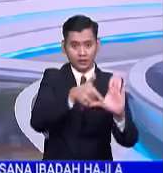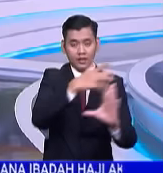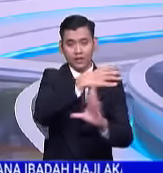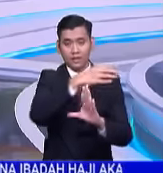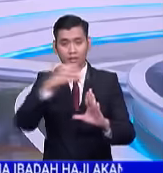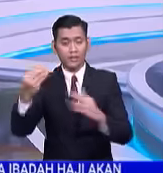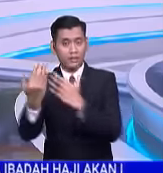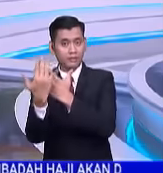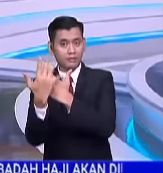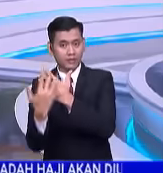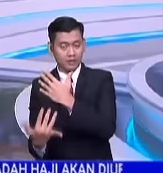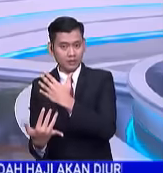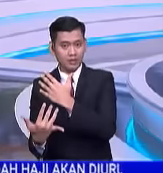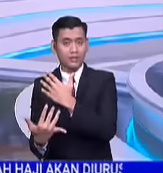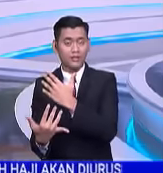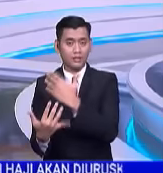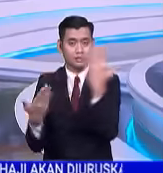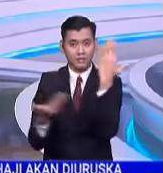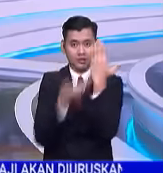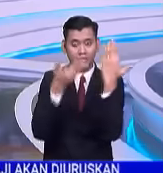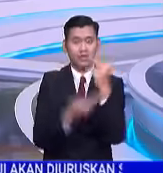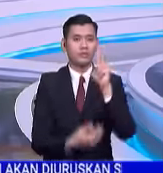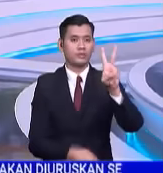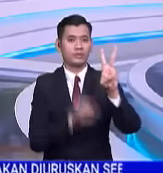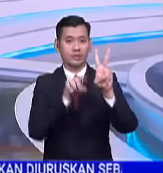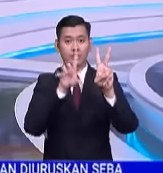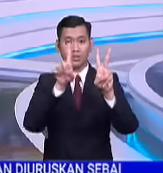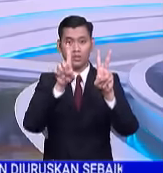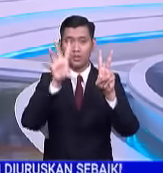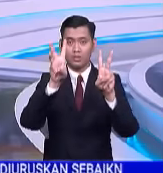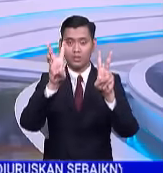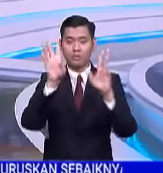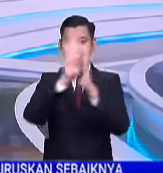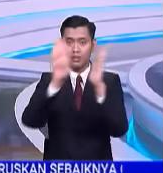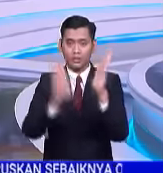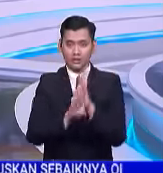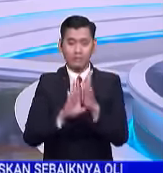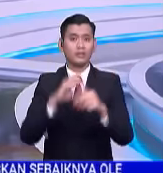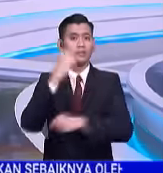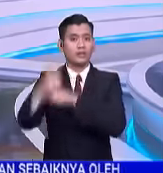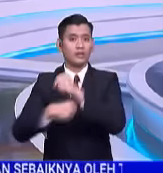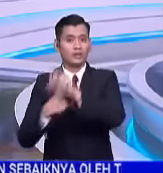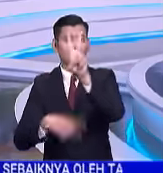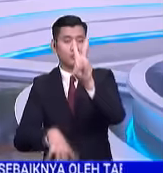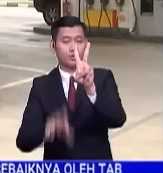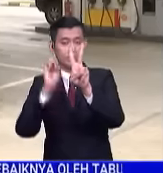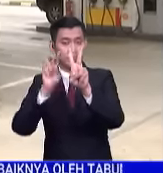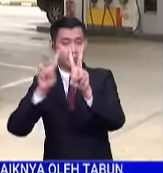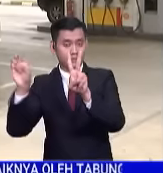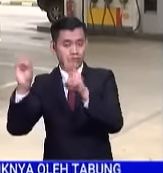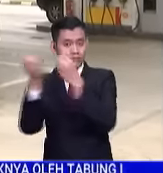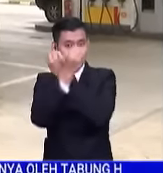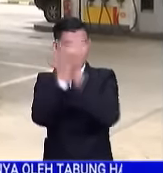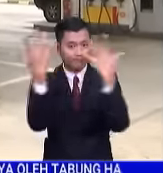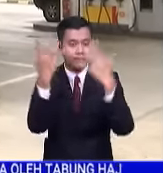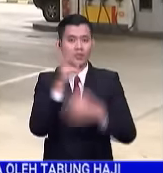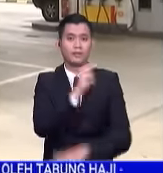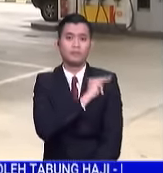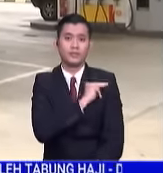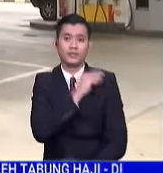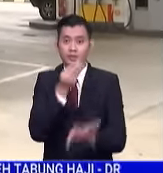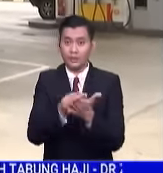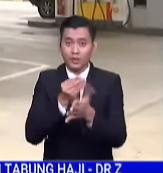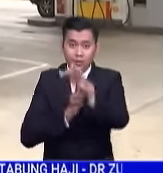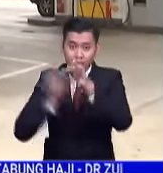2019 dan RM2.16 bilion pada tahun 2020. Dalam kenyataan media beliau, Tengku Datuk Sri